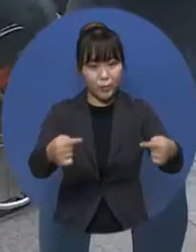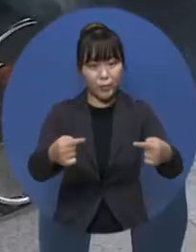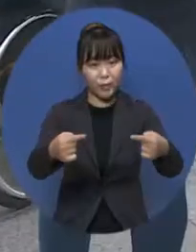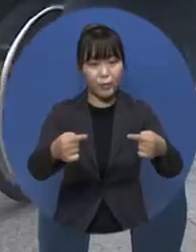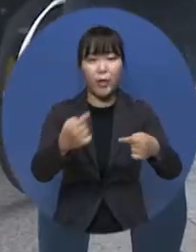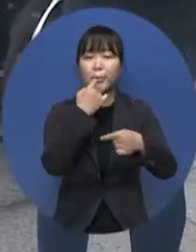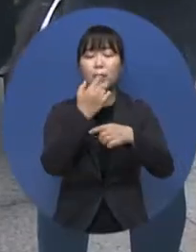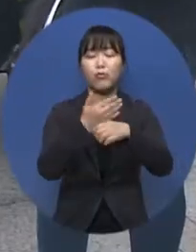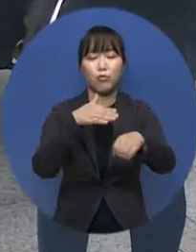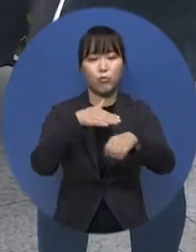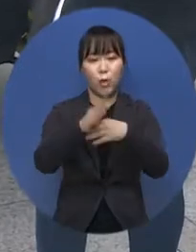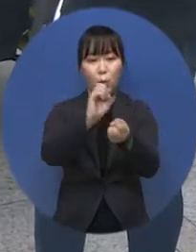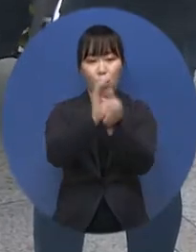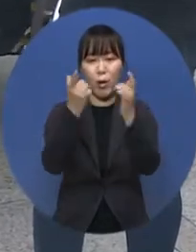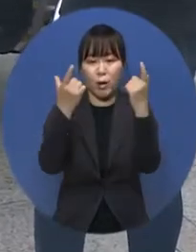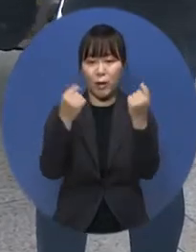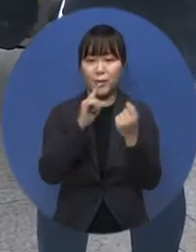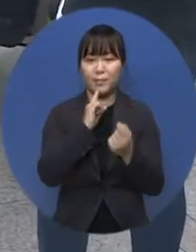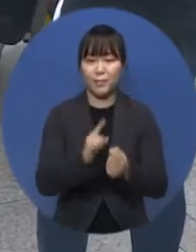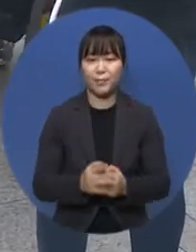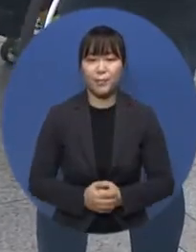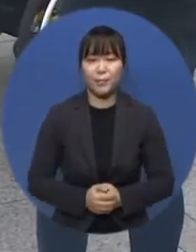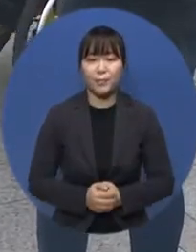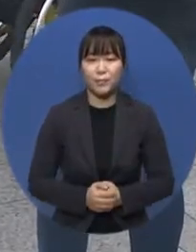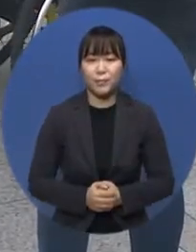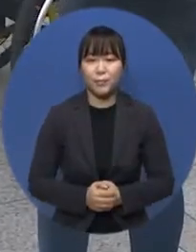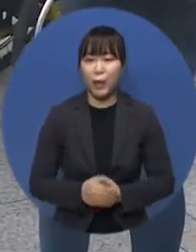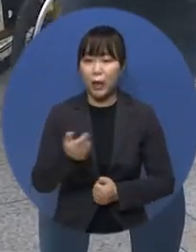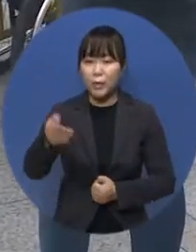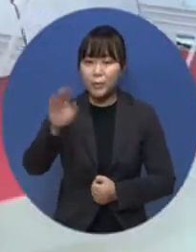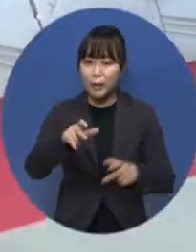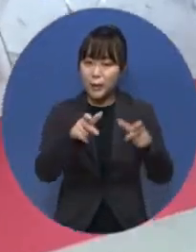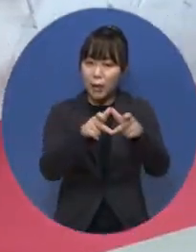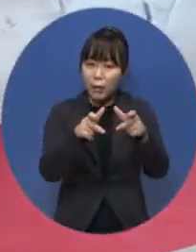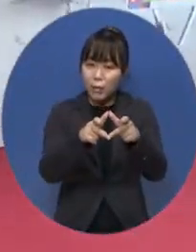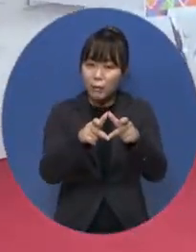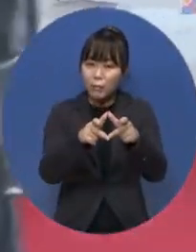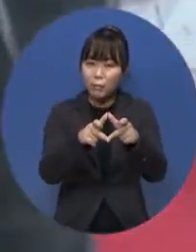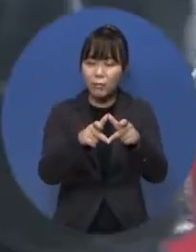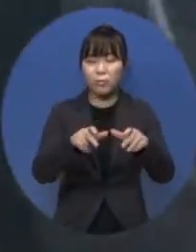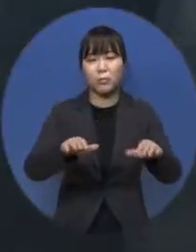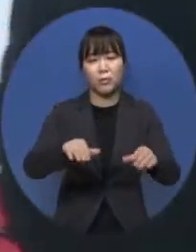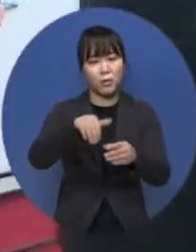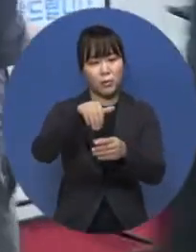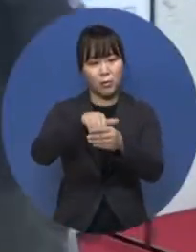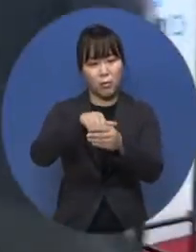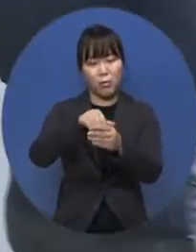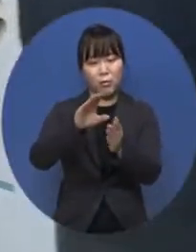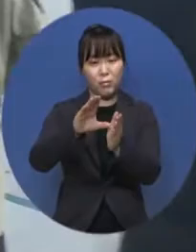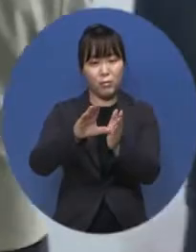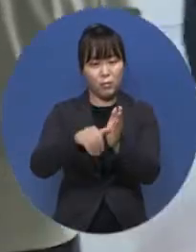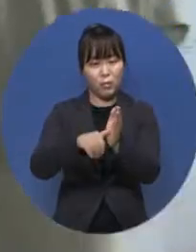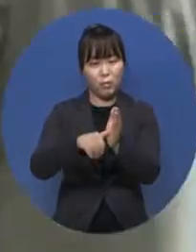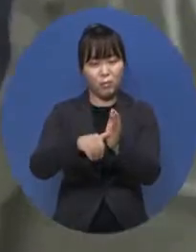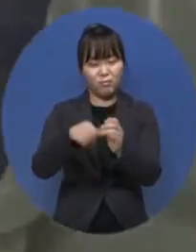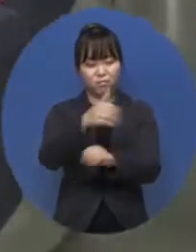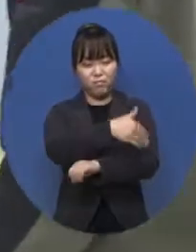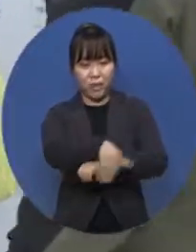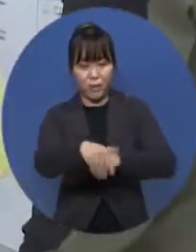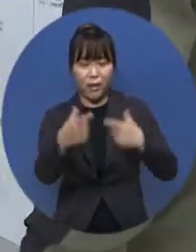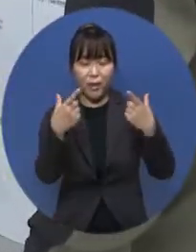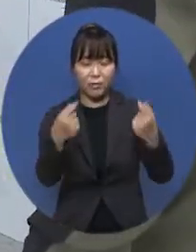민주주의의 꽃이라 불립니다. 하지만 장애인 당사자들은 여전히 선거에서 외면당하고